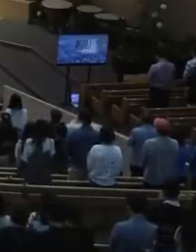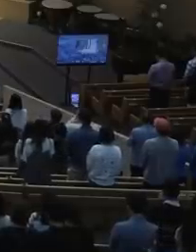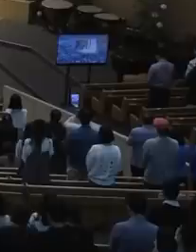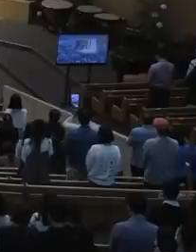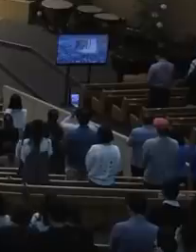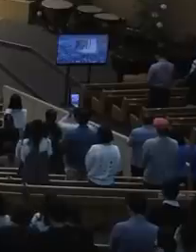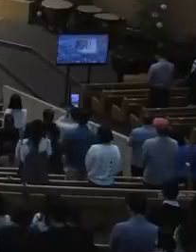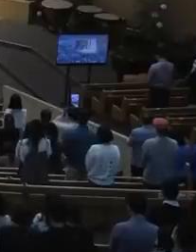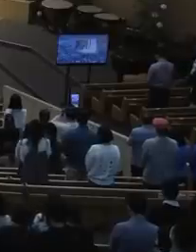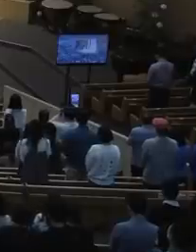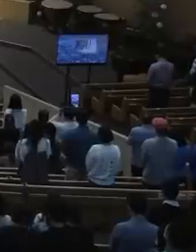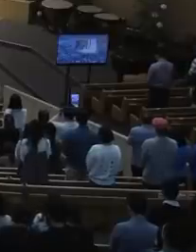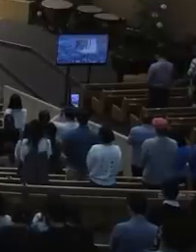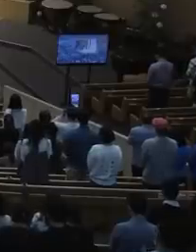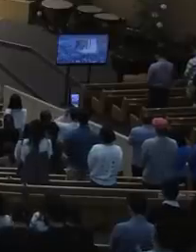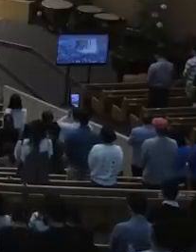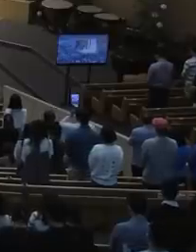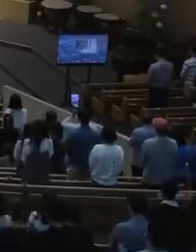honor